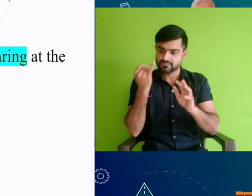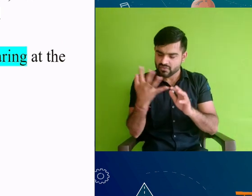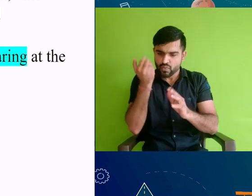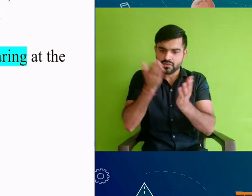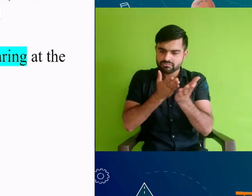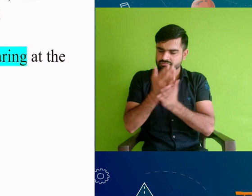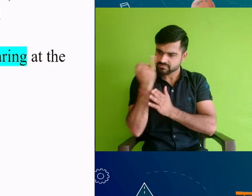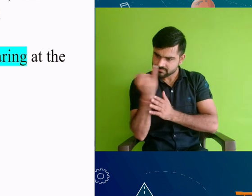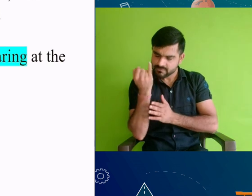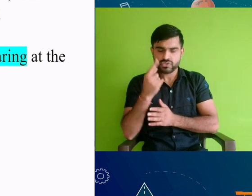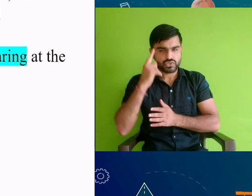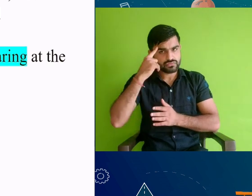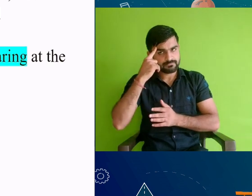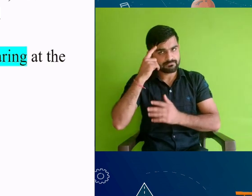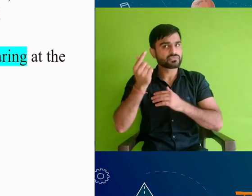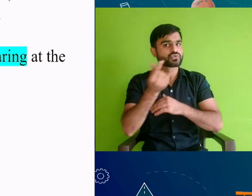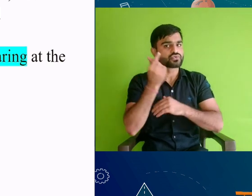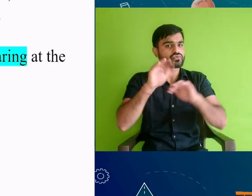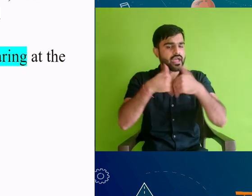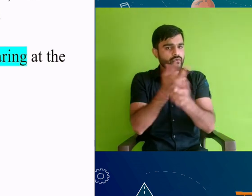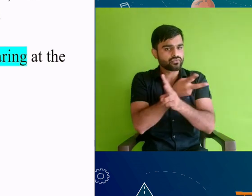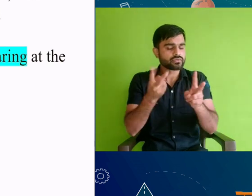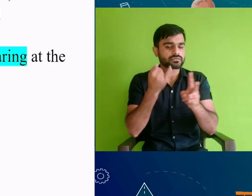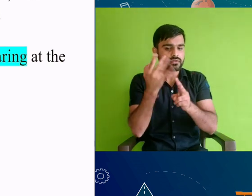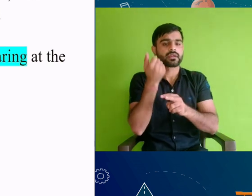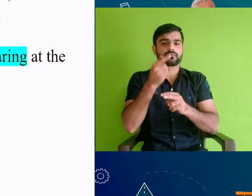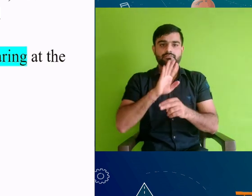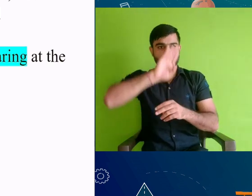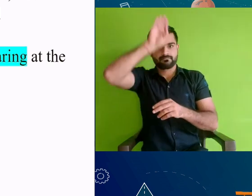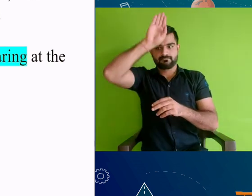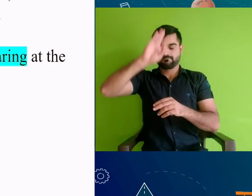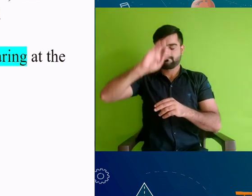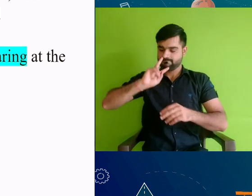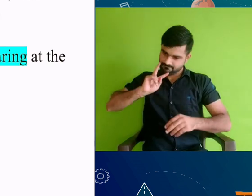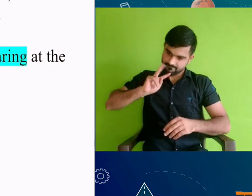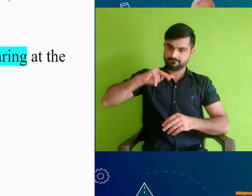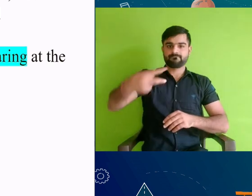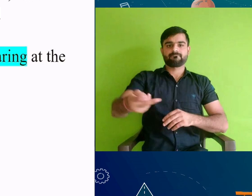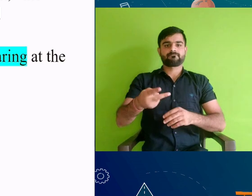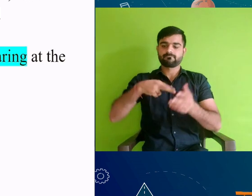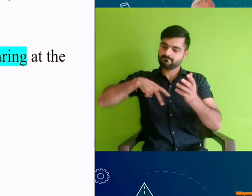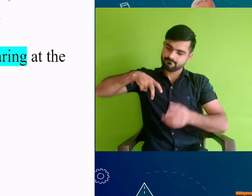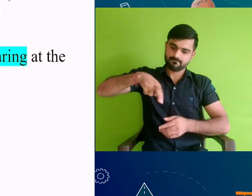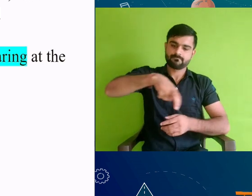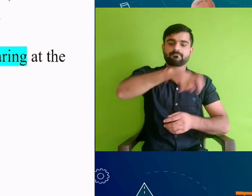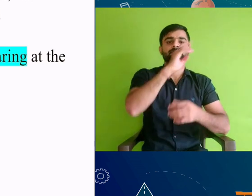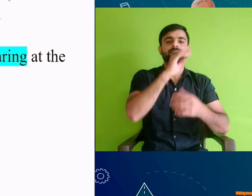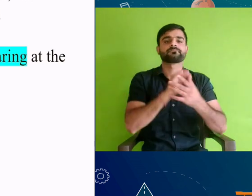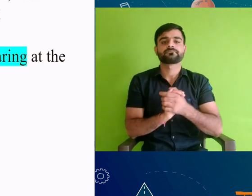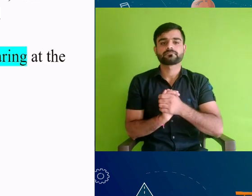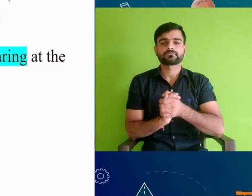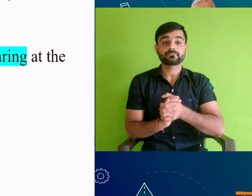देम। द महाराजा कमेंडेड स्टर्नली एंड वॉक्ड अवे। तो महाराजा ने